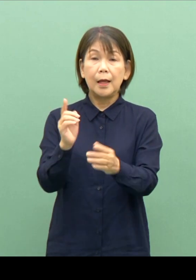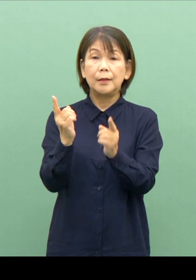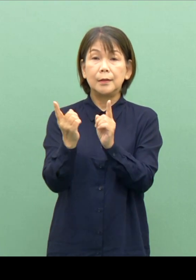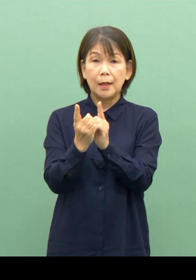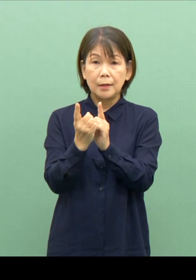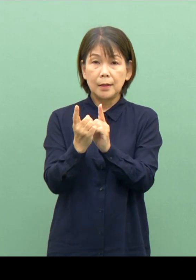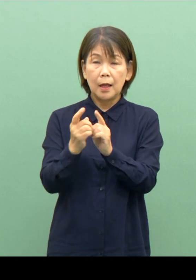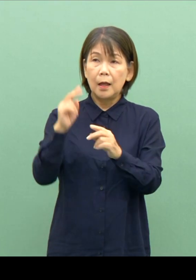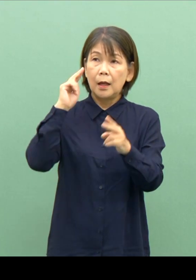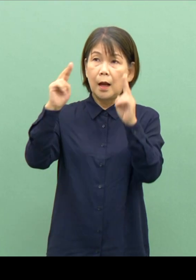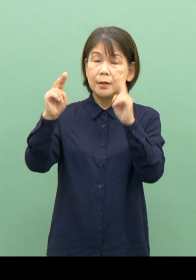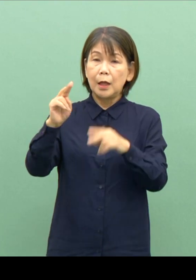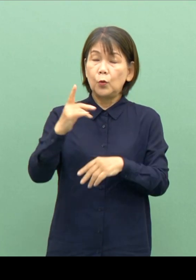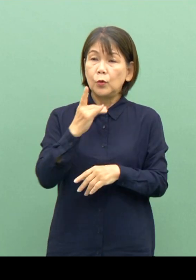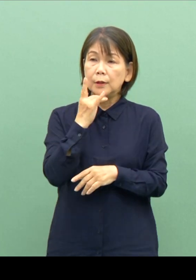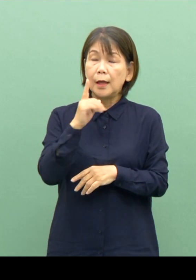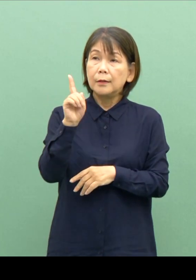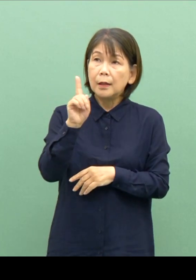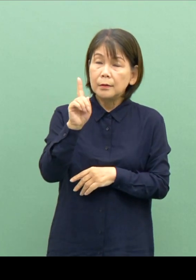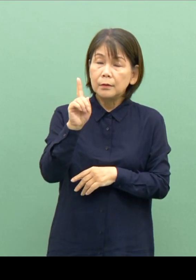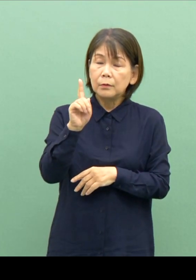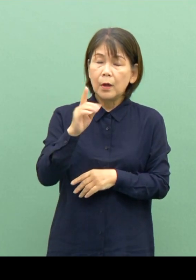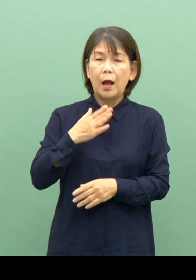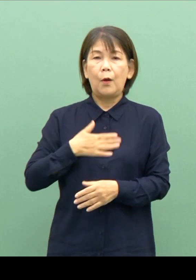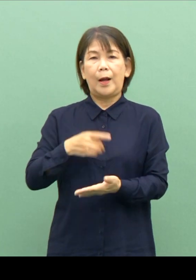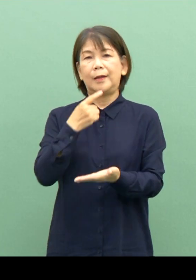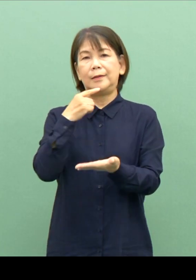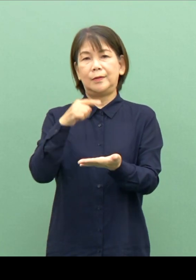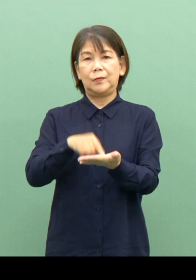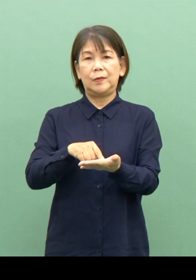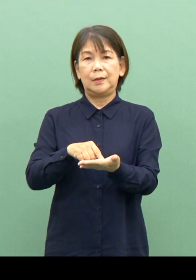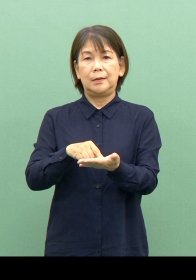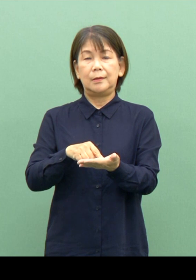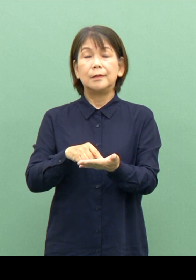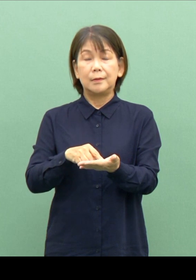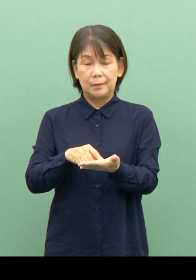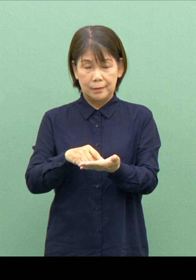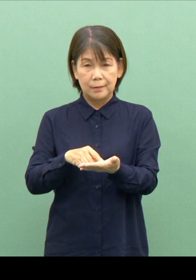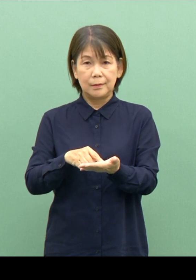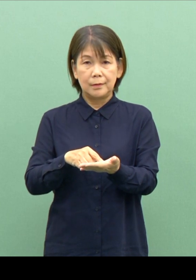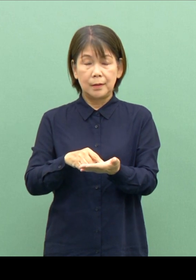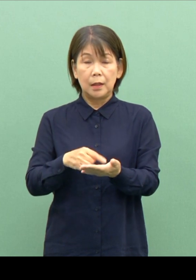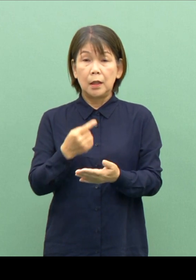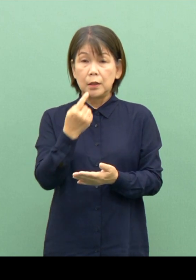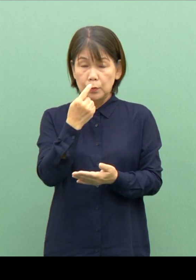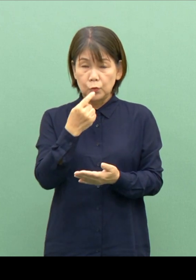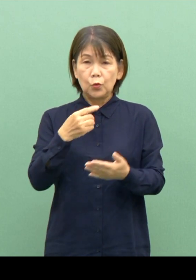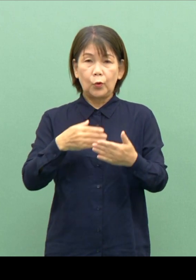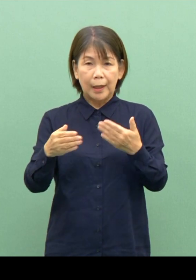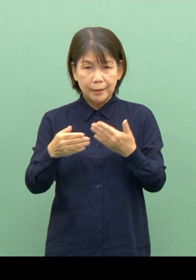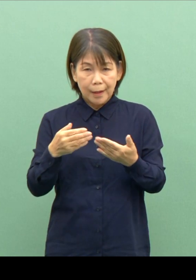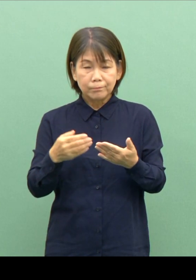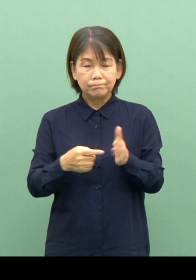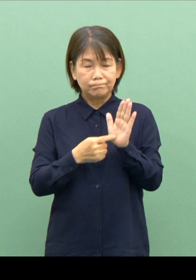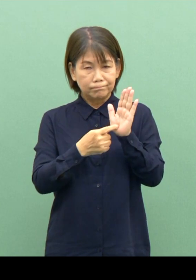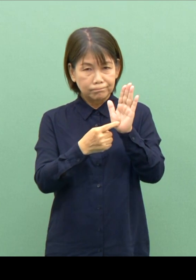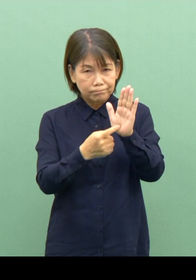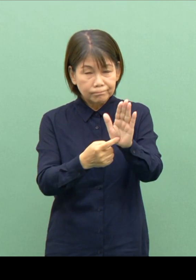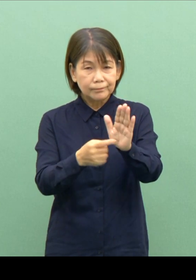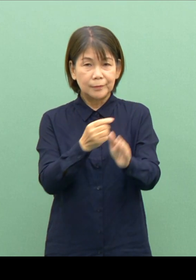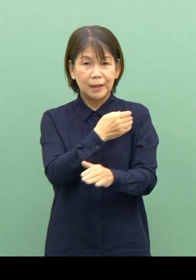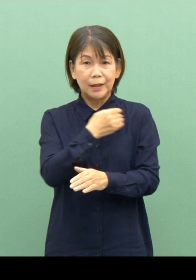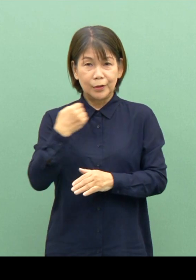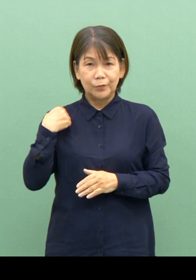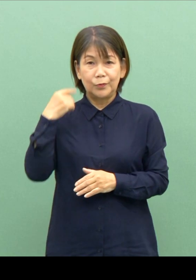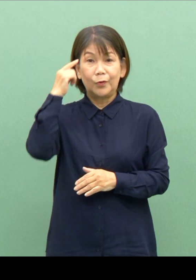期待をしていただいているかというのが非常によく分かるようになっておりましたので、自分の経験が非常に活かせる仕事